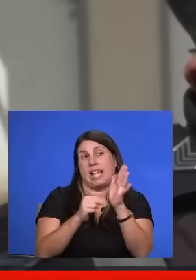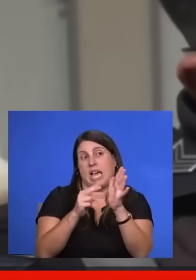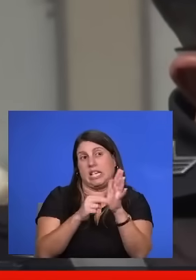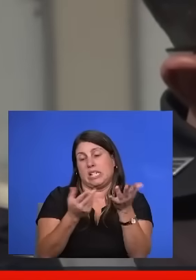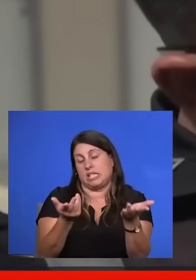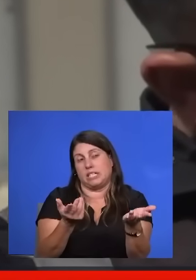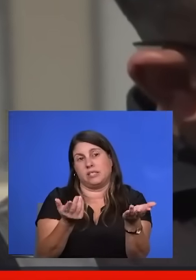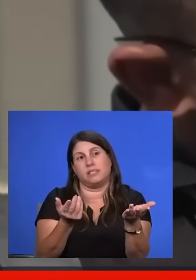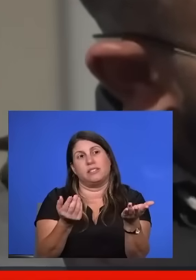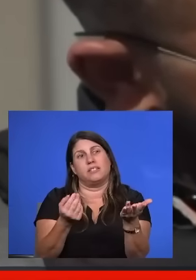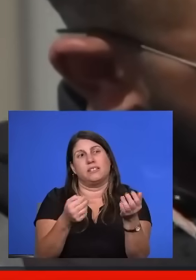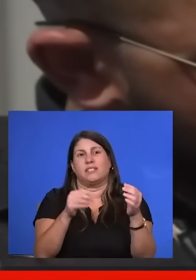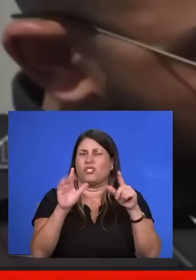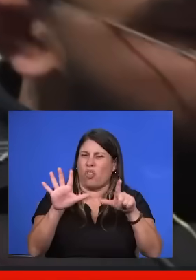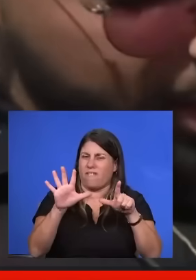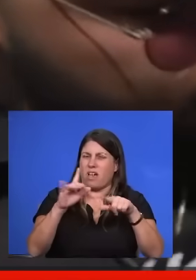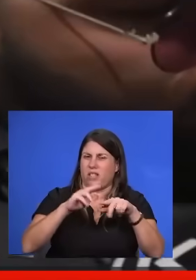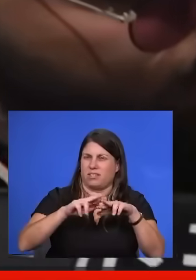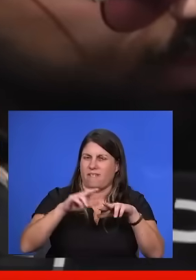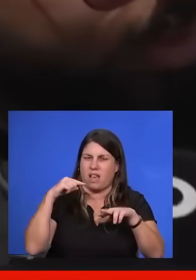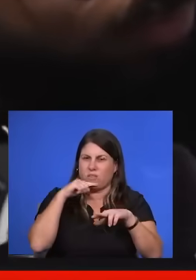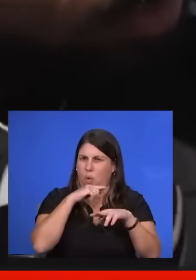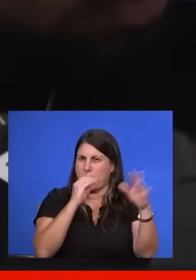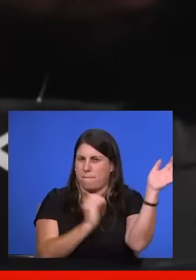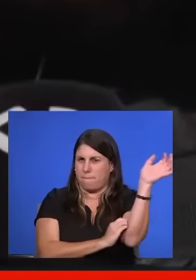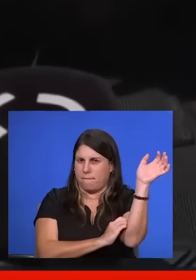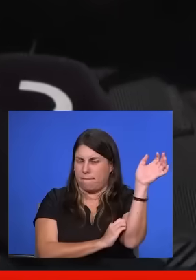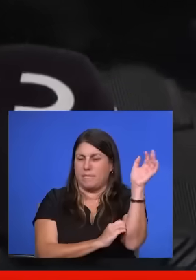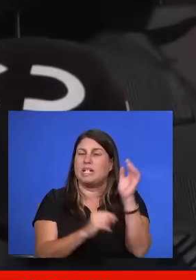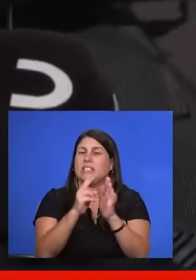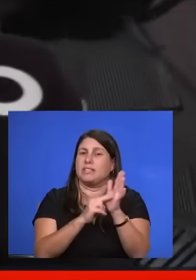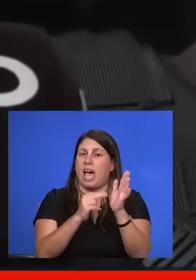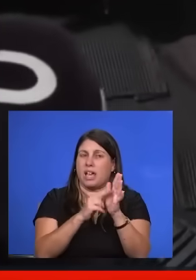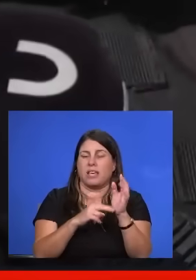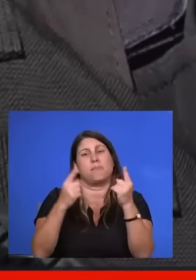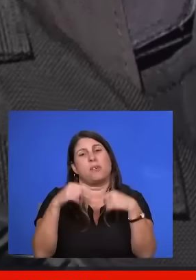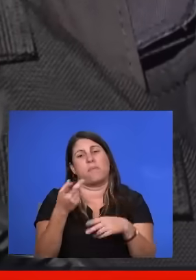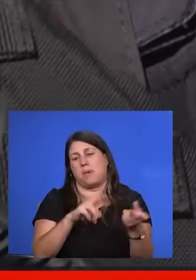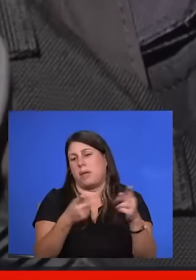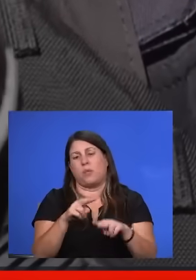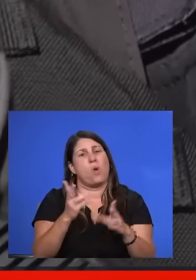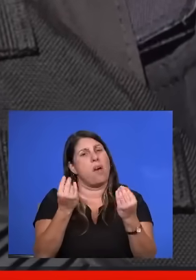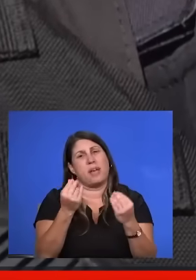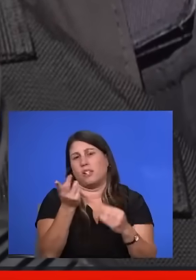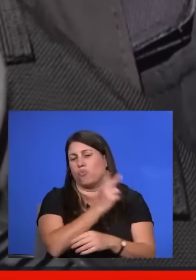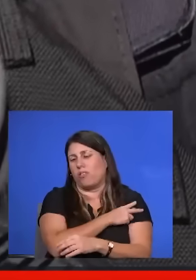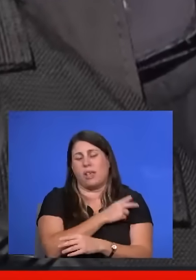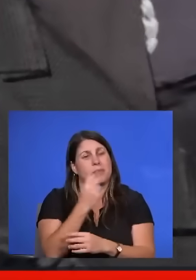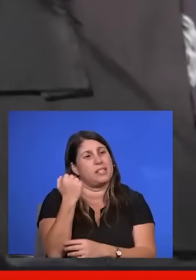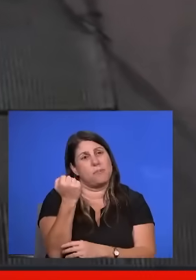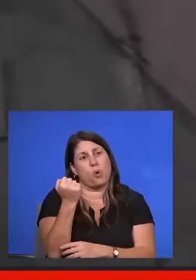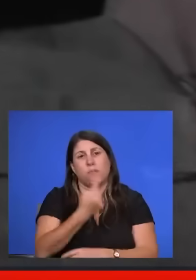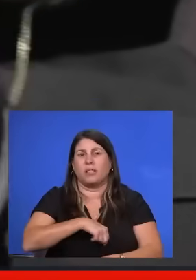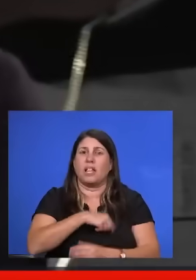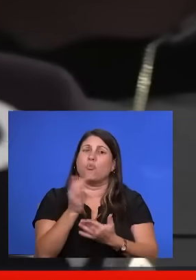מסומן בצבע אדום, שזה התאריך והיום הזה נפלו בו הרבה שוטרים שהם גיבורים. פשוט החלטנו